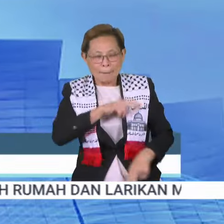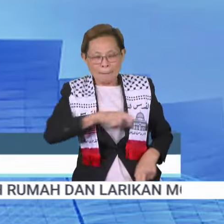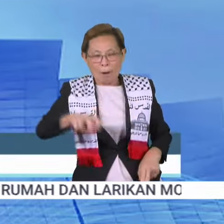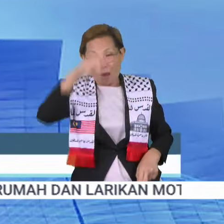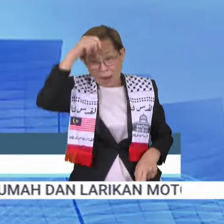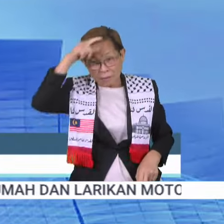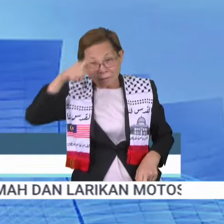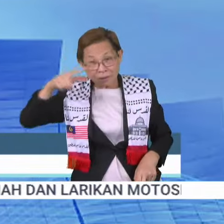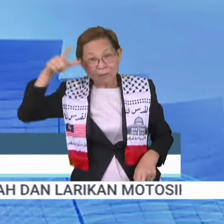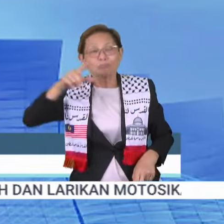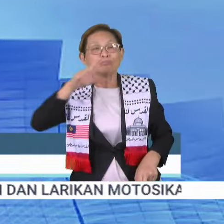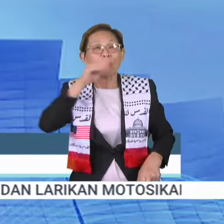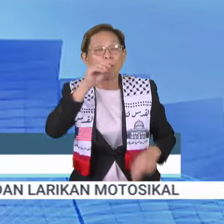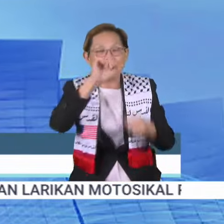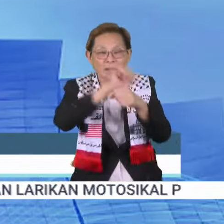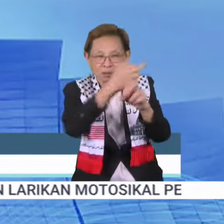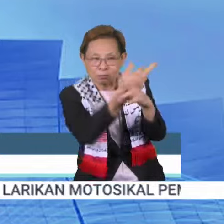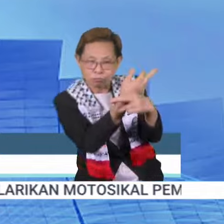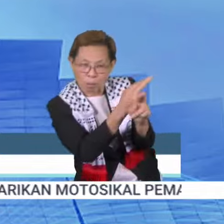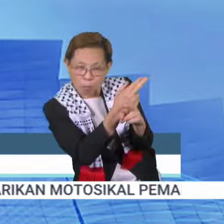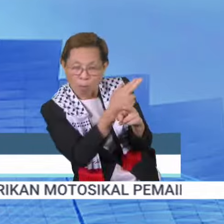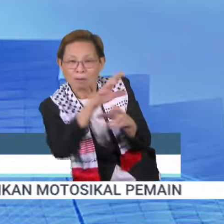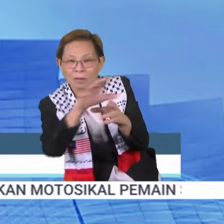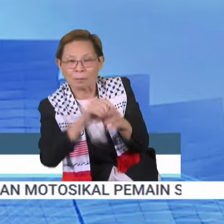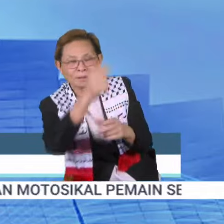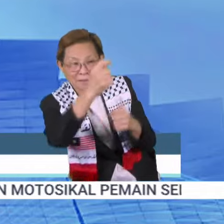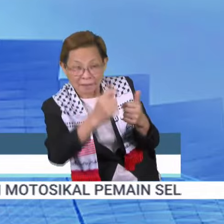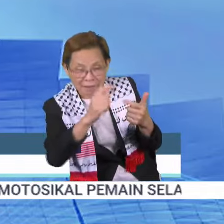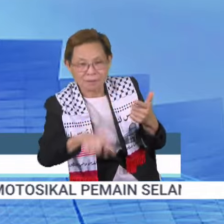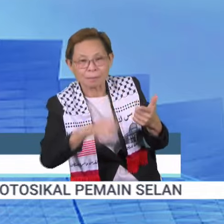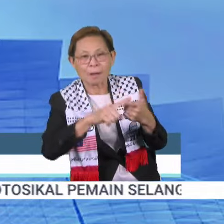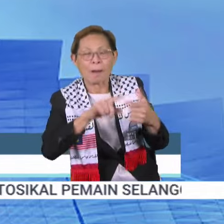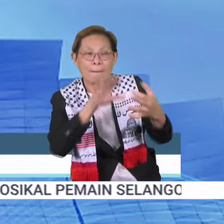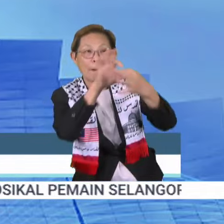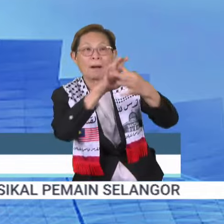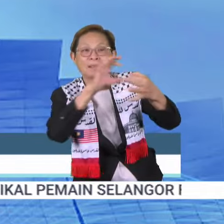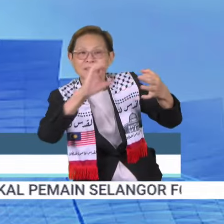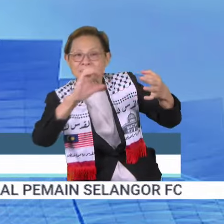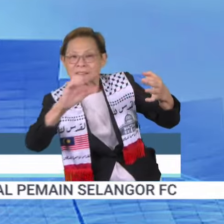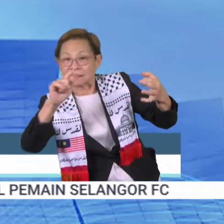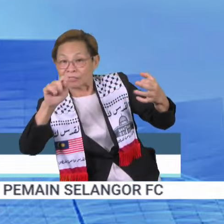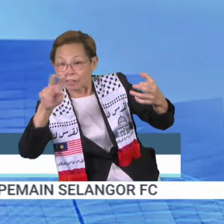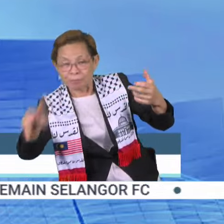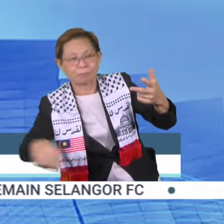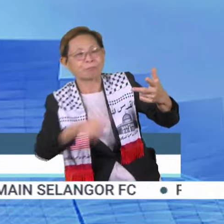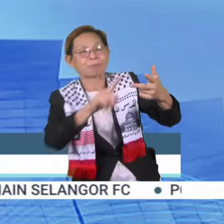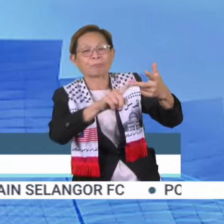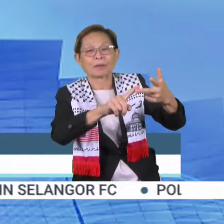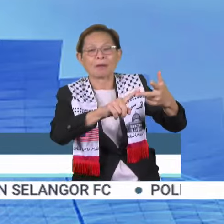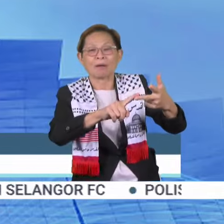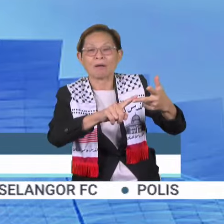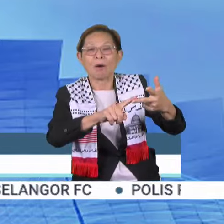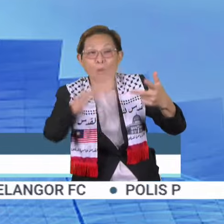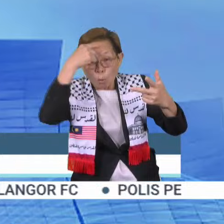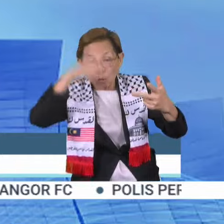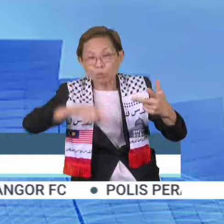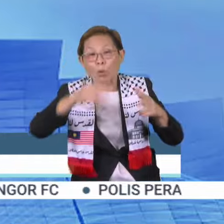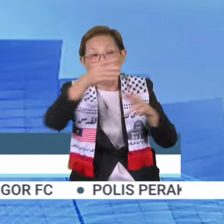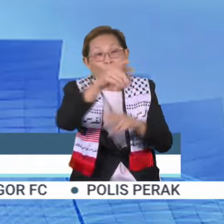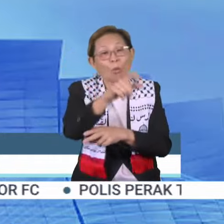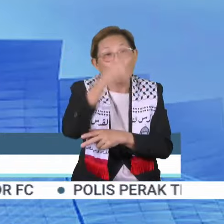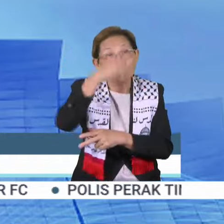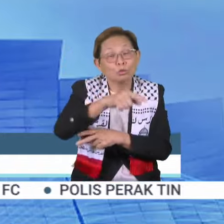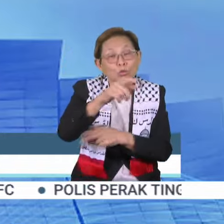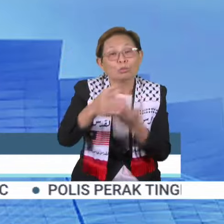Pengangkutan Anthony Lok berkata, kerja baik pulih termasuk tandas, pemasangan kamera litar tertutup serta kemudahan untuk orang